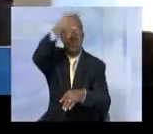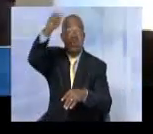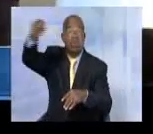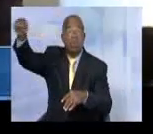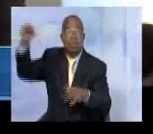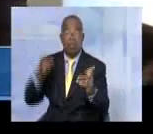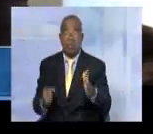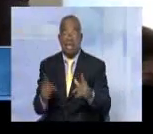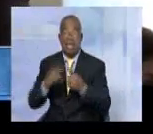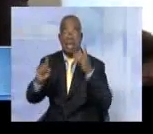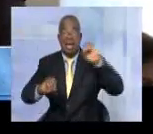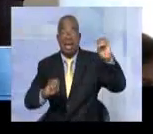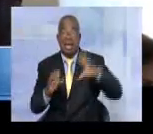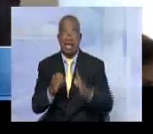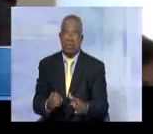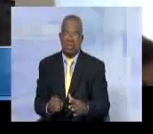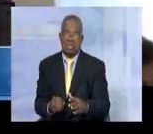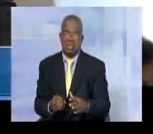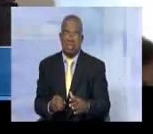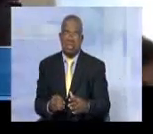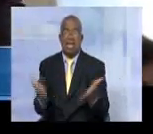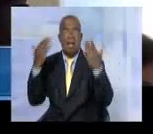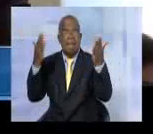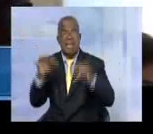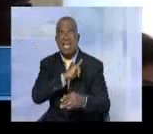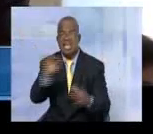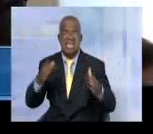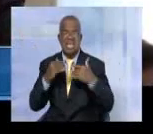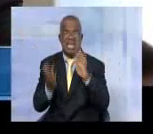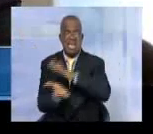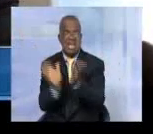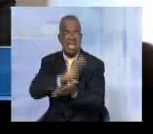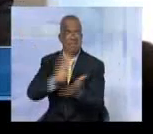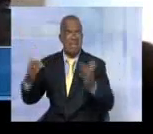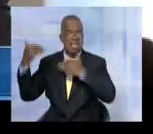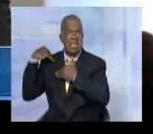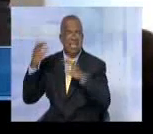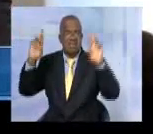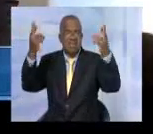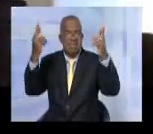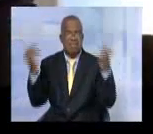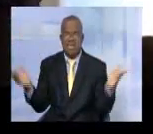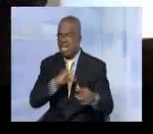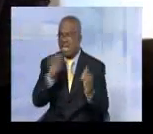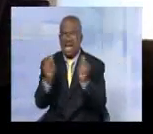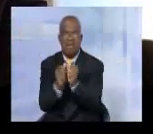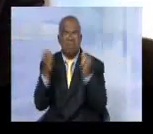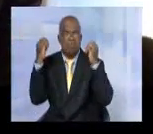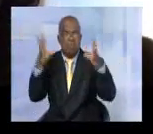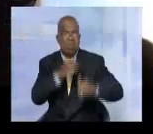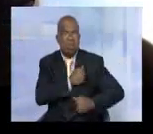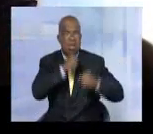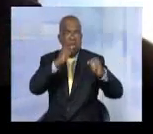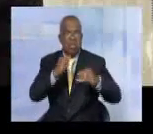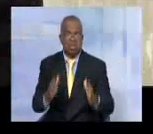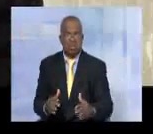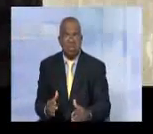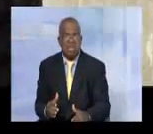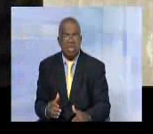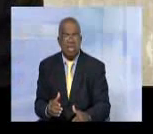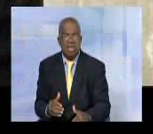6 715 ménages qui représentent une population totale de 27 047 personnes, soit une moyenne de 4 personnes